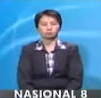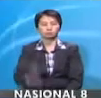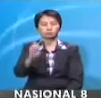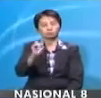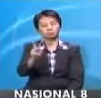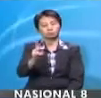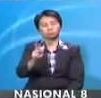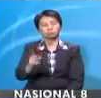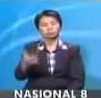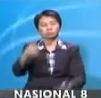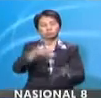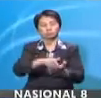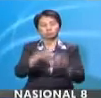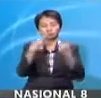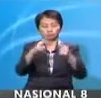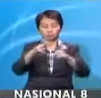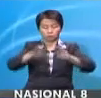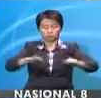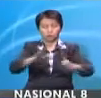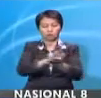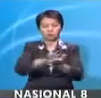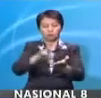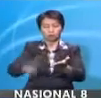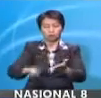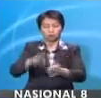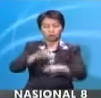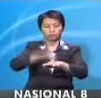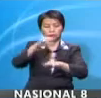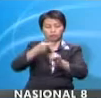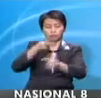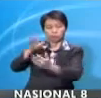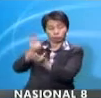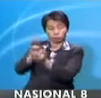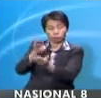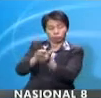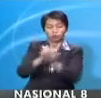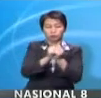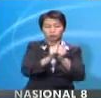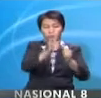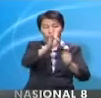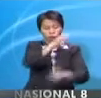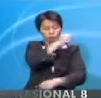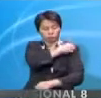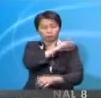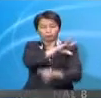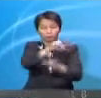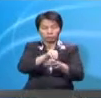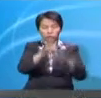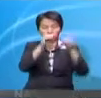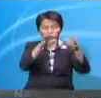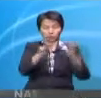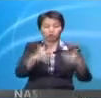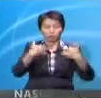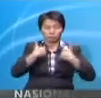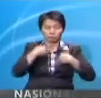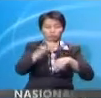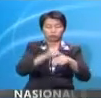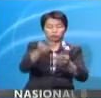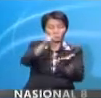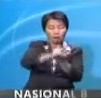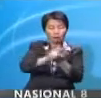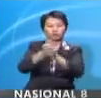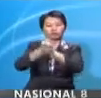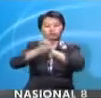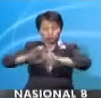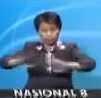Baik, saudara, lagi perkembangan 12 pelajar sekolah rendah dan menengah dari Puchong yang bersama 7 pegawai termasuk guru yang kini dilaporkan selamat